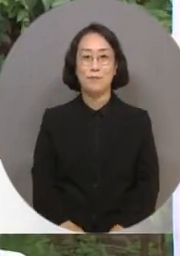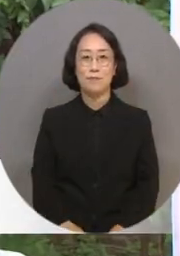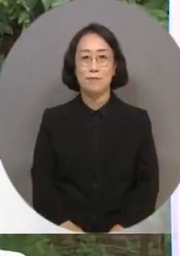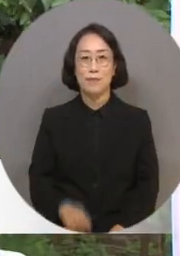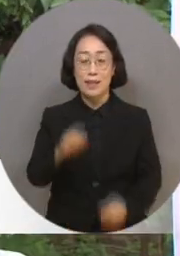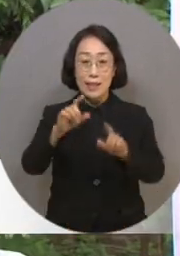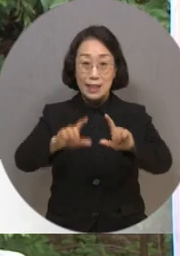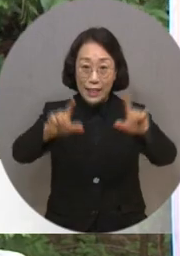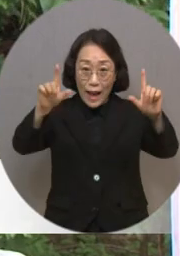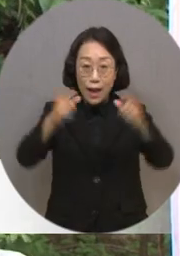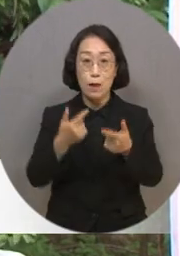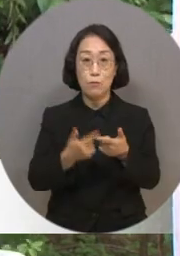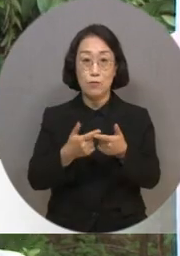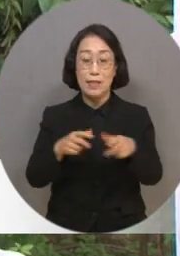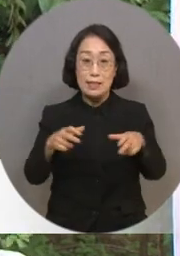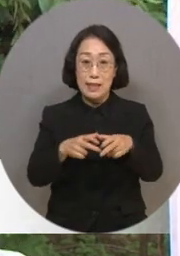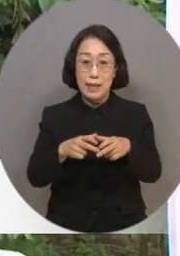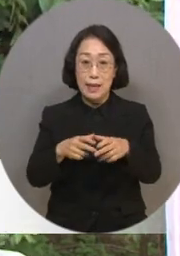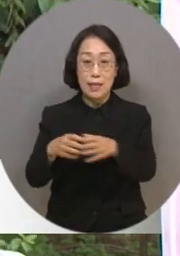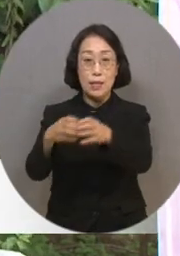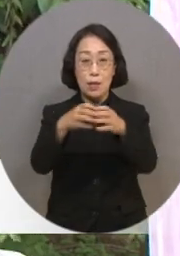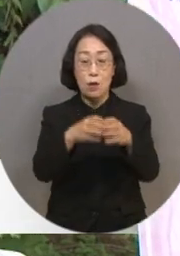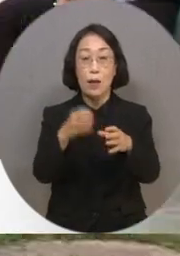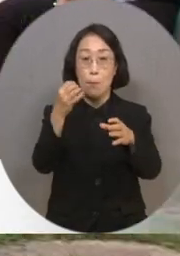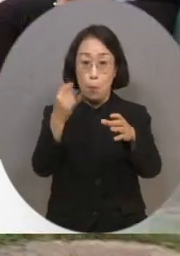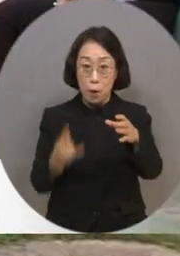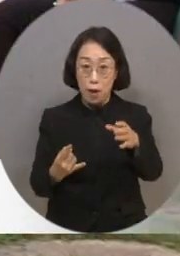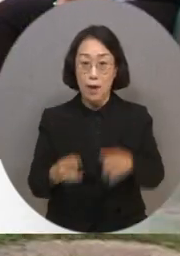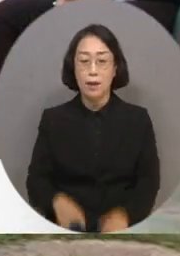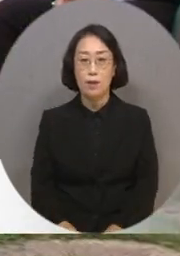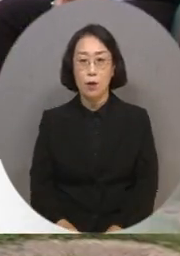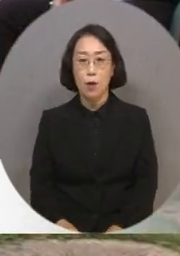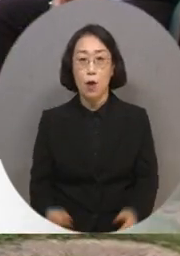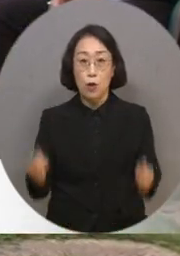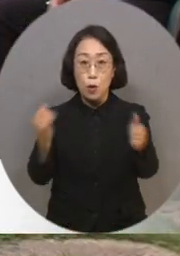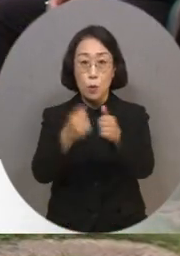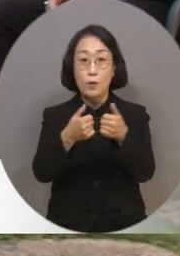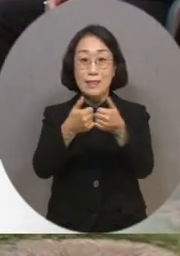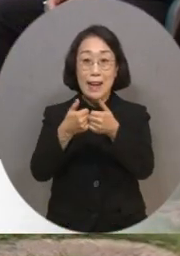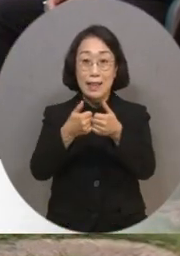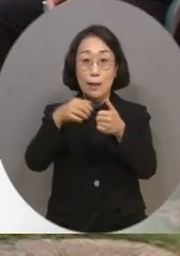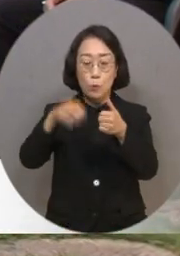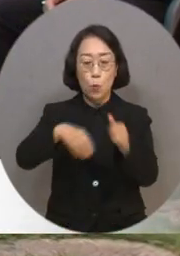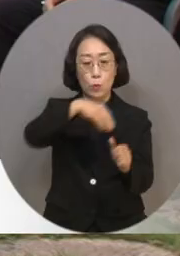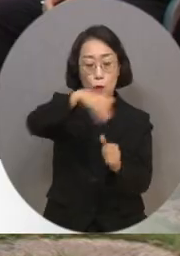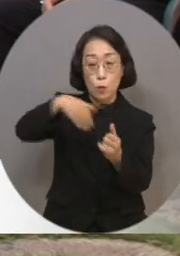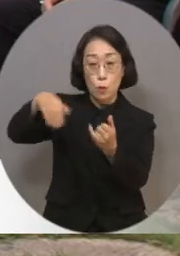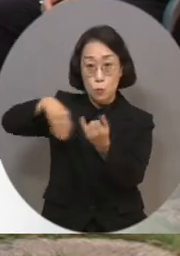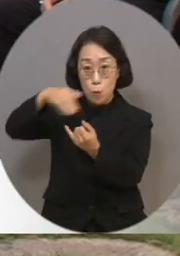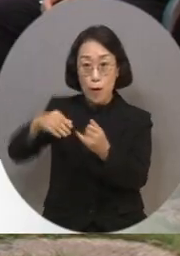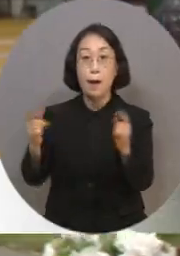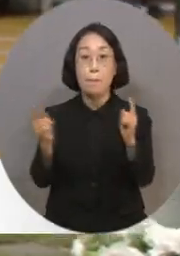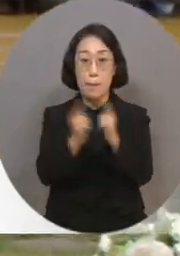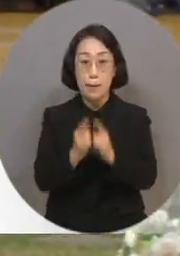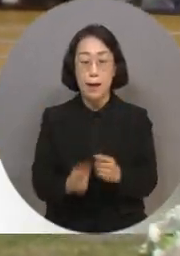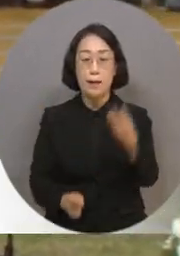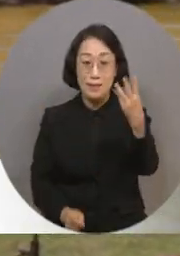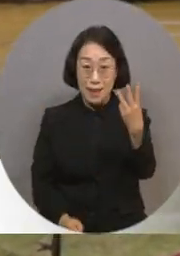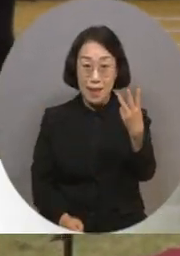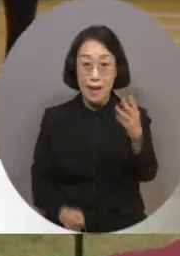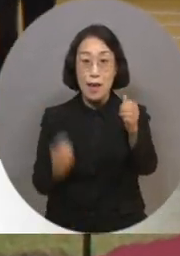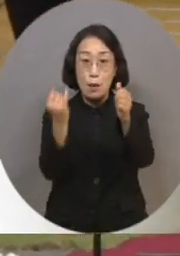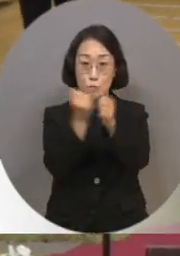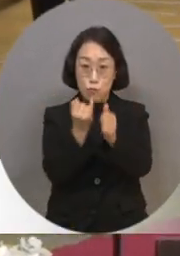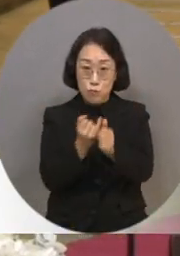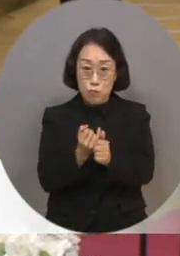본식은 부산장애인총연합회 상소를 통해 총각들이 만나 총의 부부가